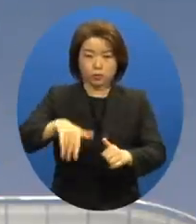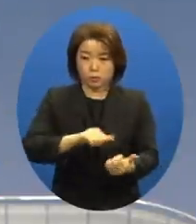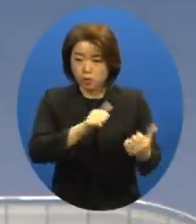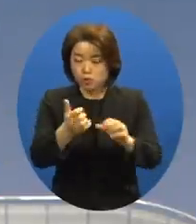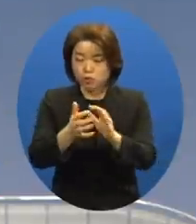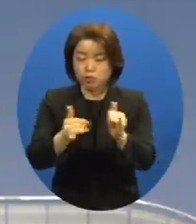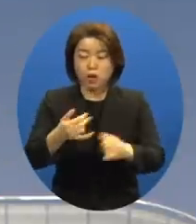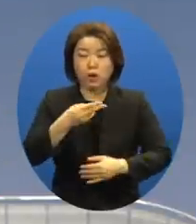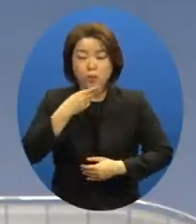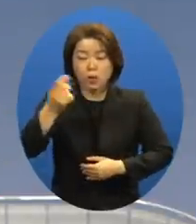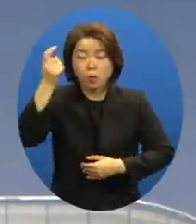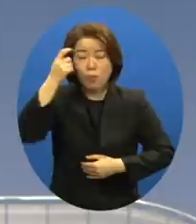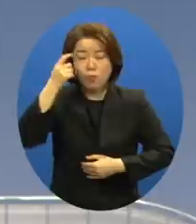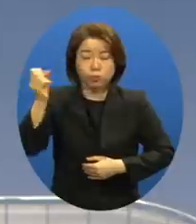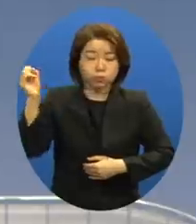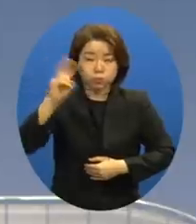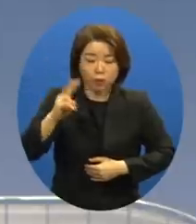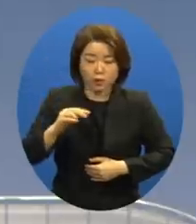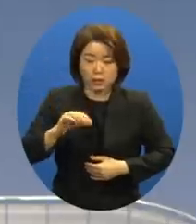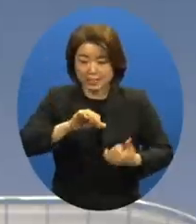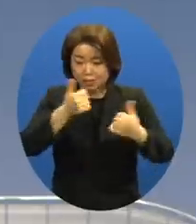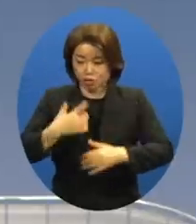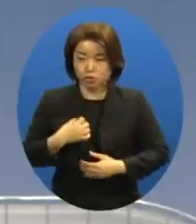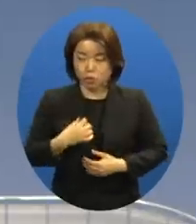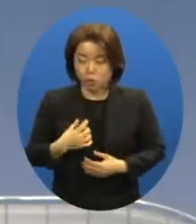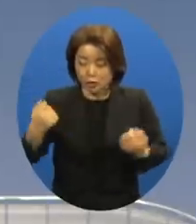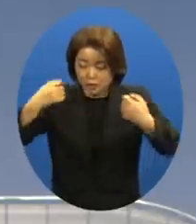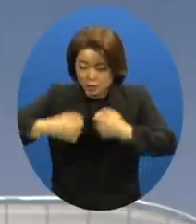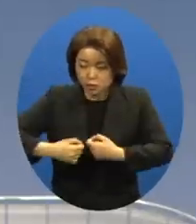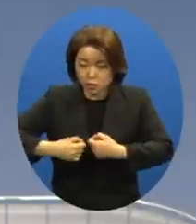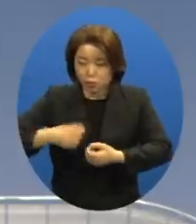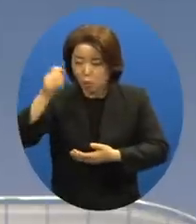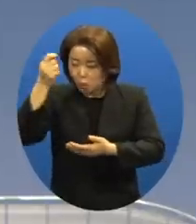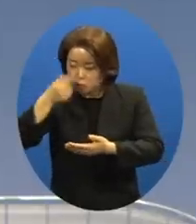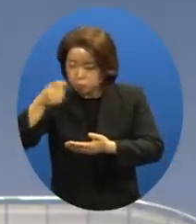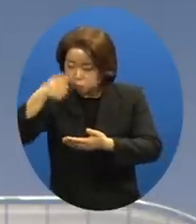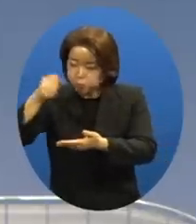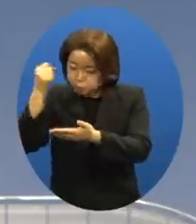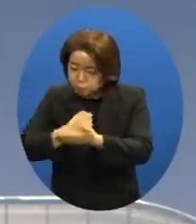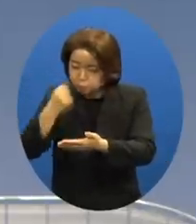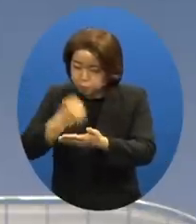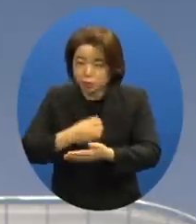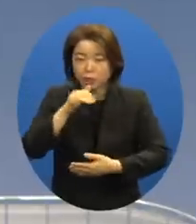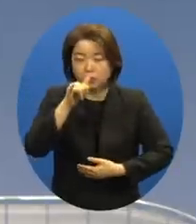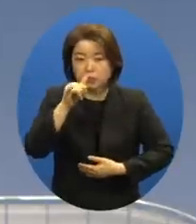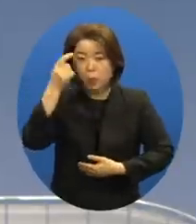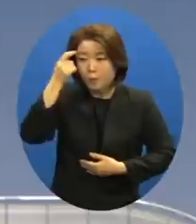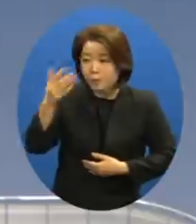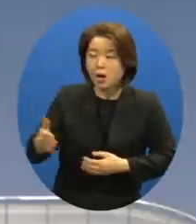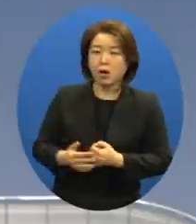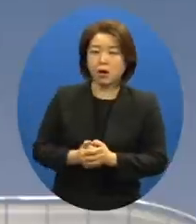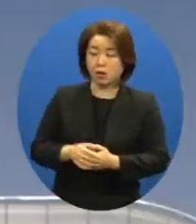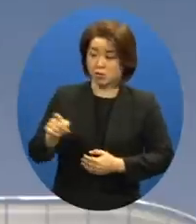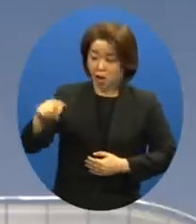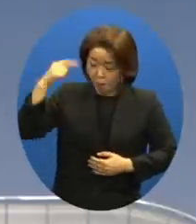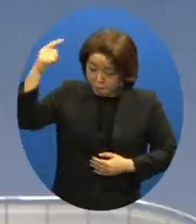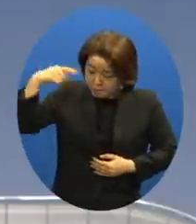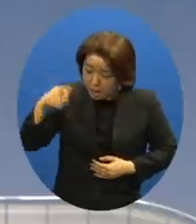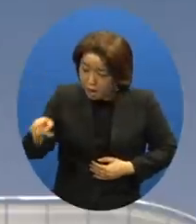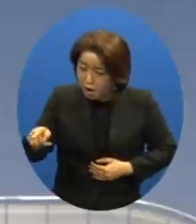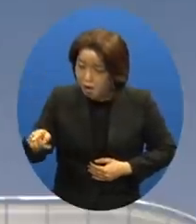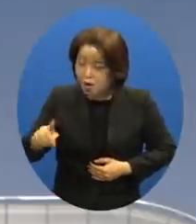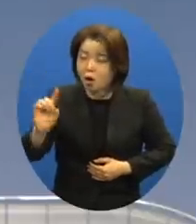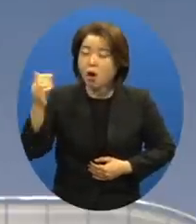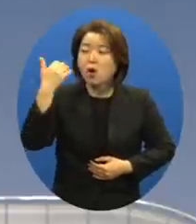왜 갑자기 상보 우리 꼭 그렇게 곡을 하며 우느냐 말입니다 그래서 아내에게 당신 미쳤어 도대체